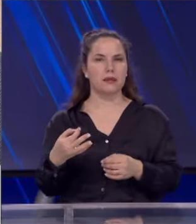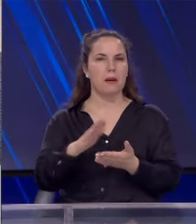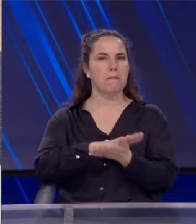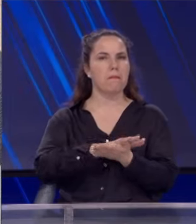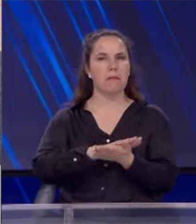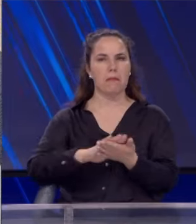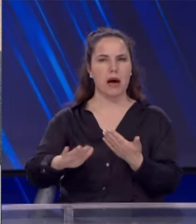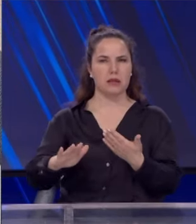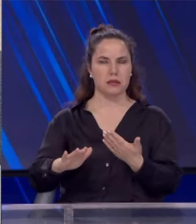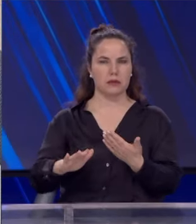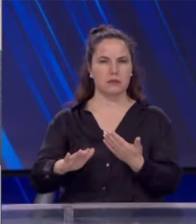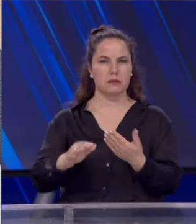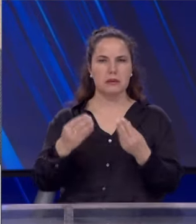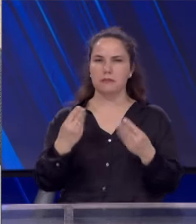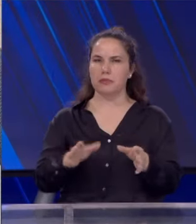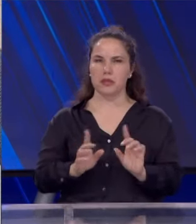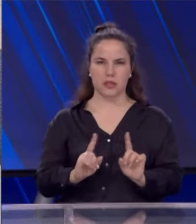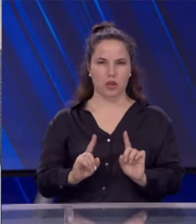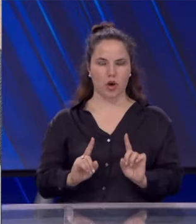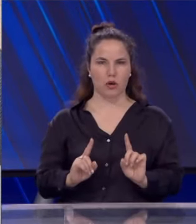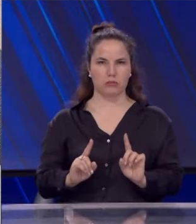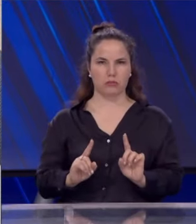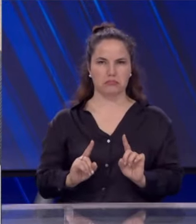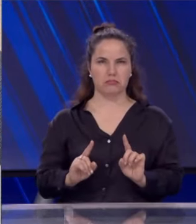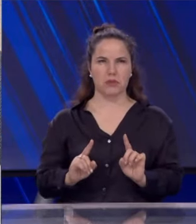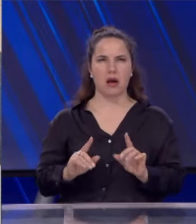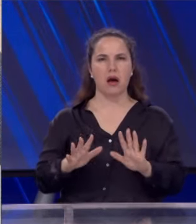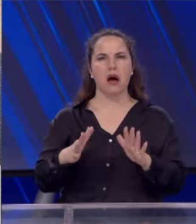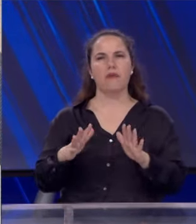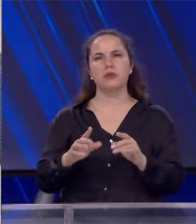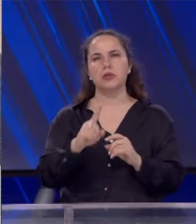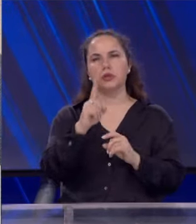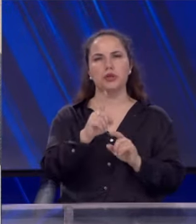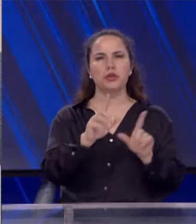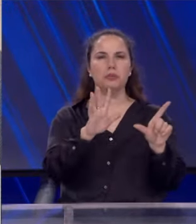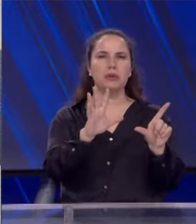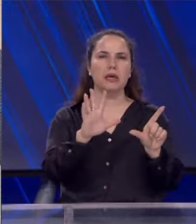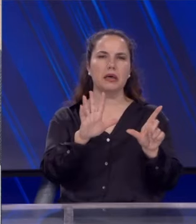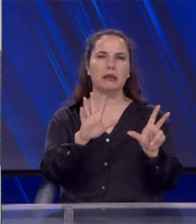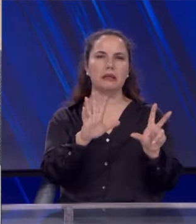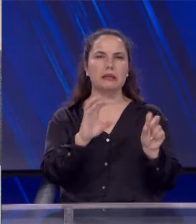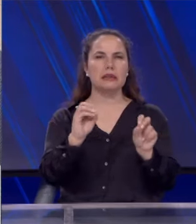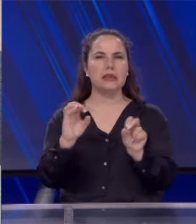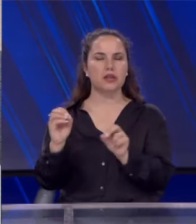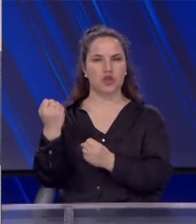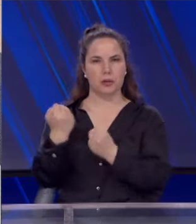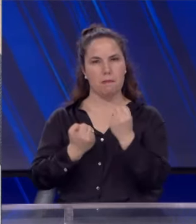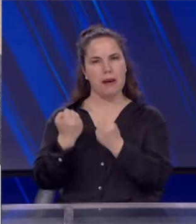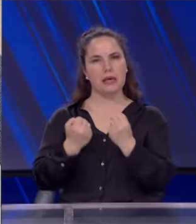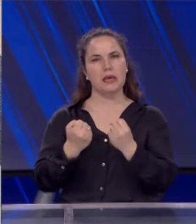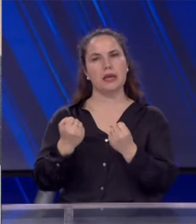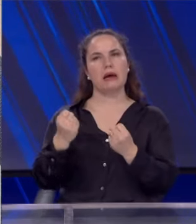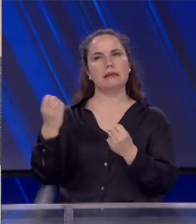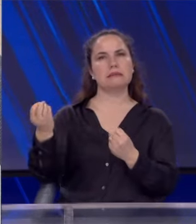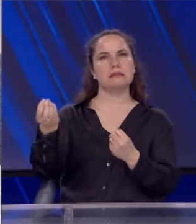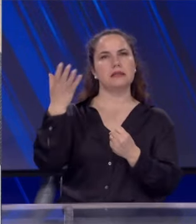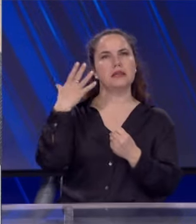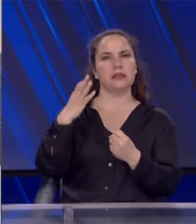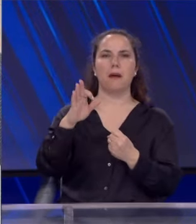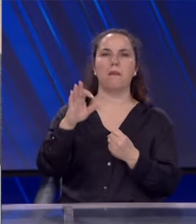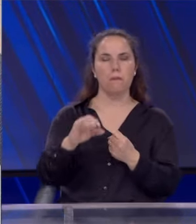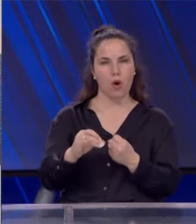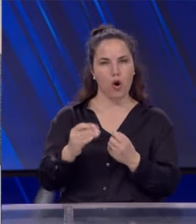regjistruar 1800 mjete. Dhe bëhet fjalë për mjete full electric, 1800 mjete, e gjithë flota e